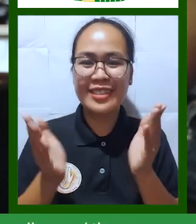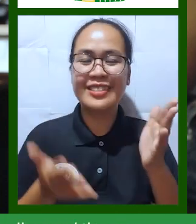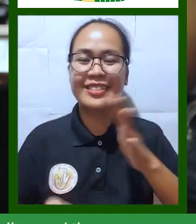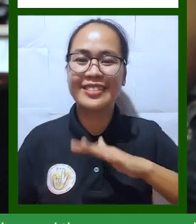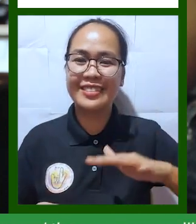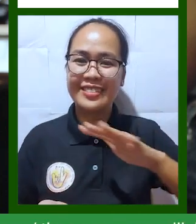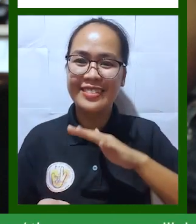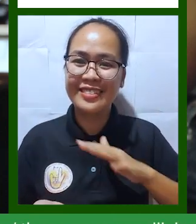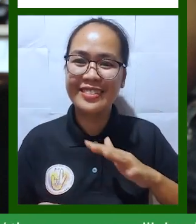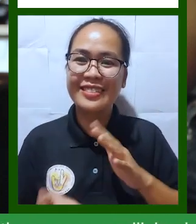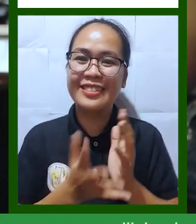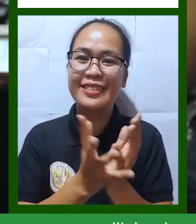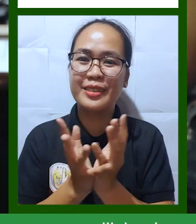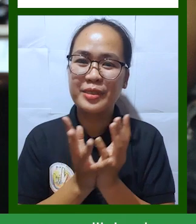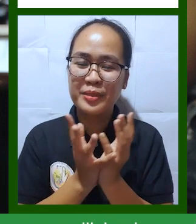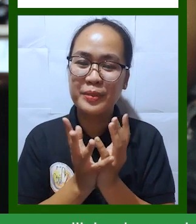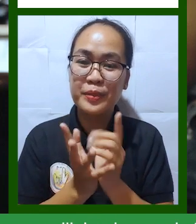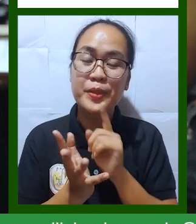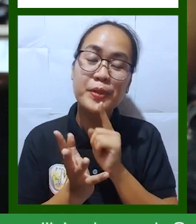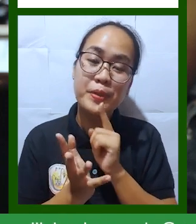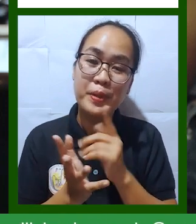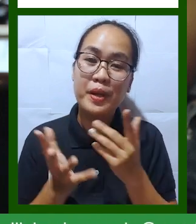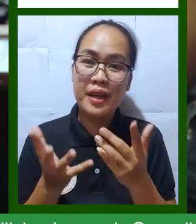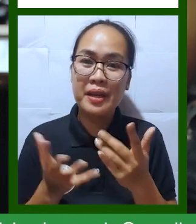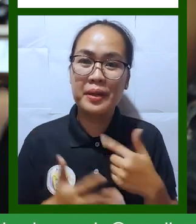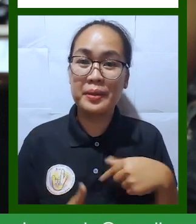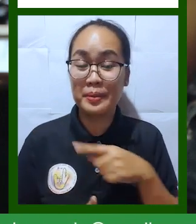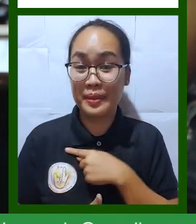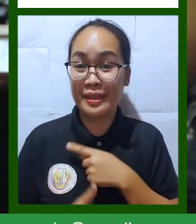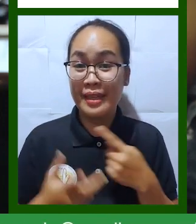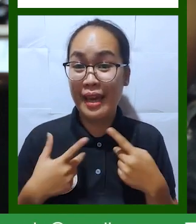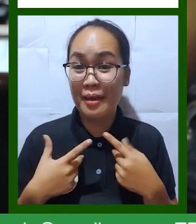programa para po sa ating komunidad. So tayo po, no,